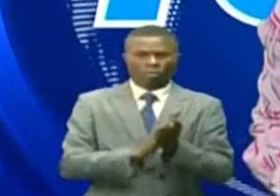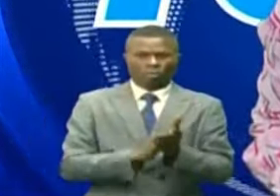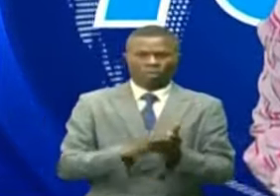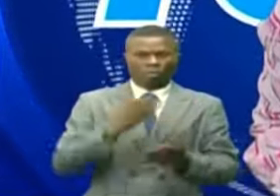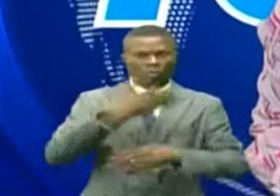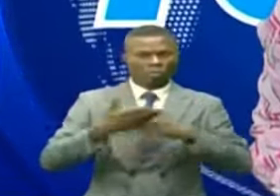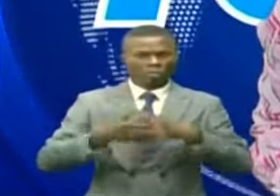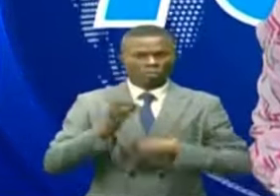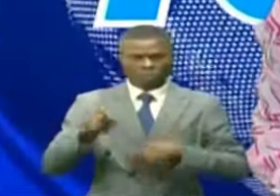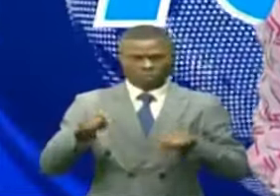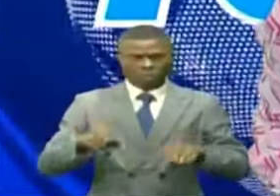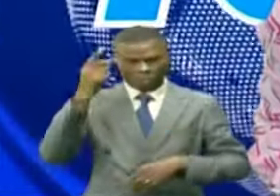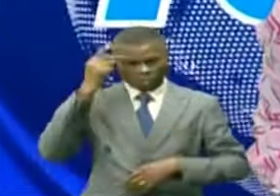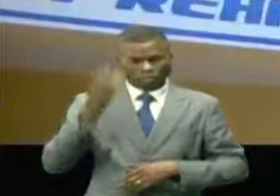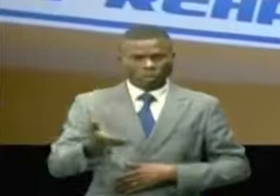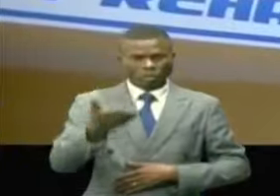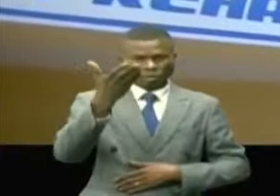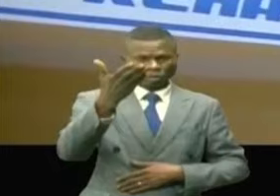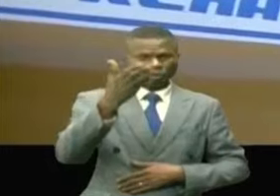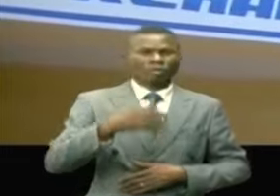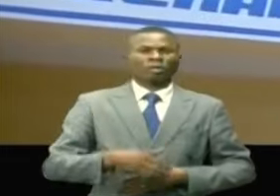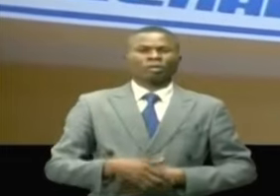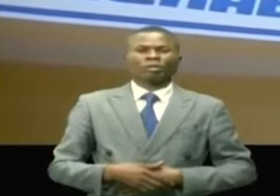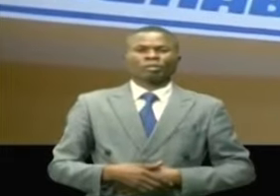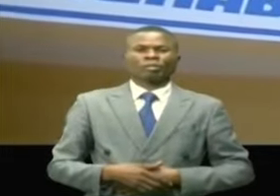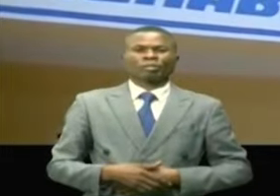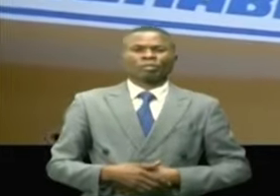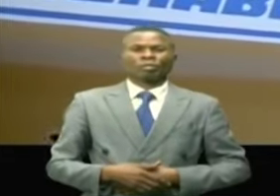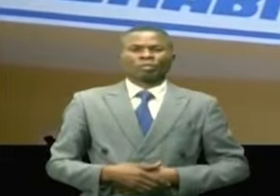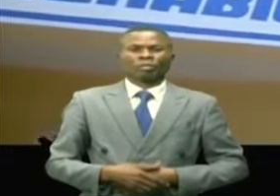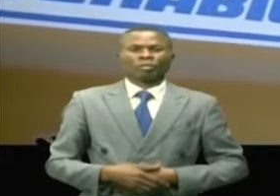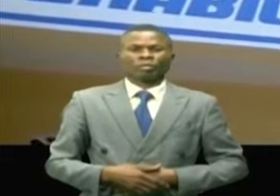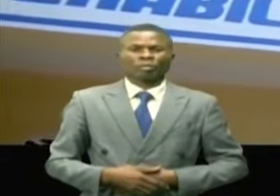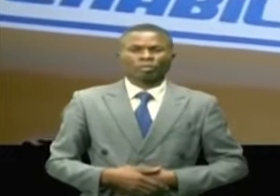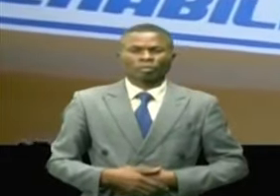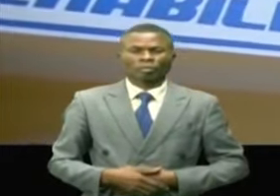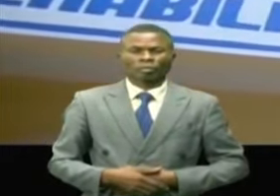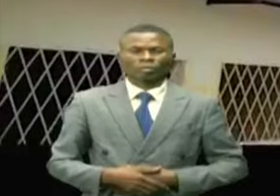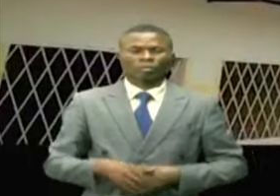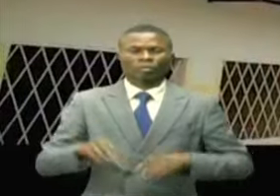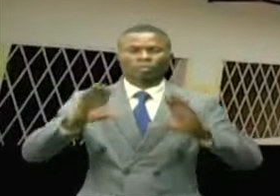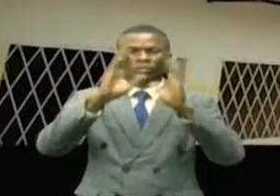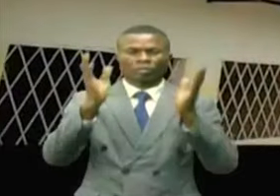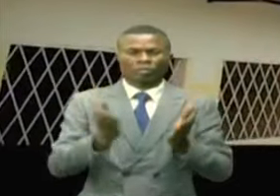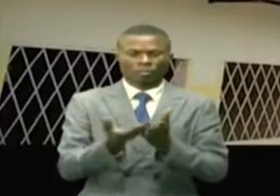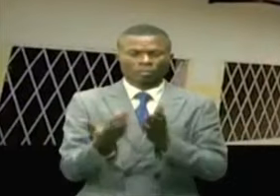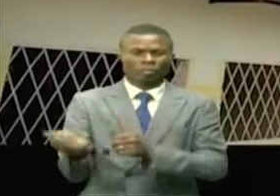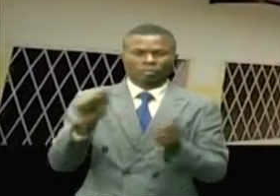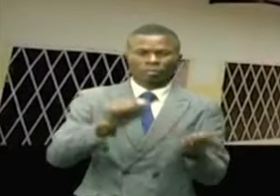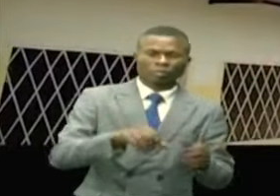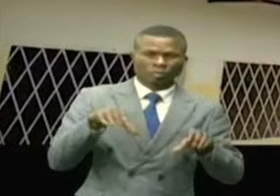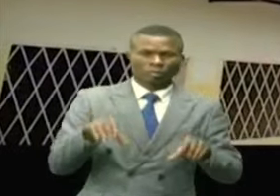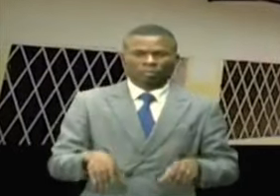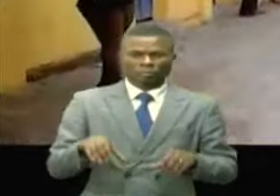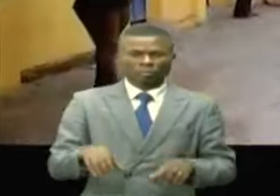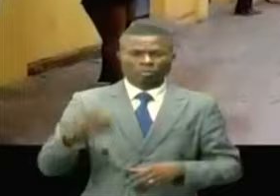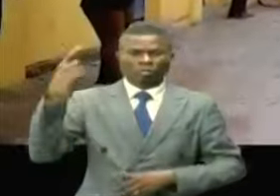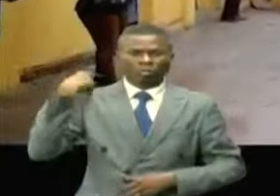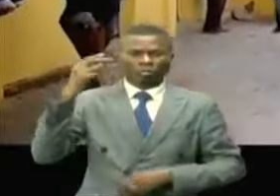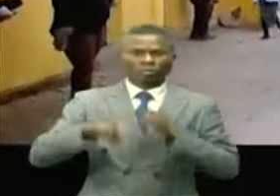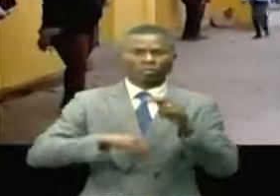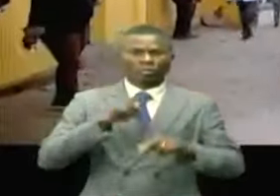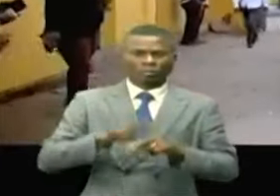réhabilitées à Kinshasa c'est en partenaire privilégié de la communauté Baptiste du Congo que la député